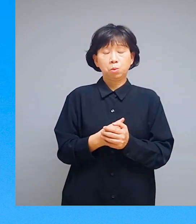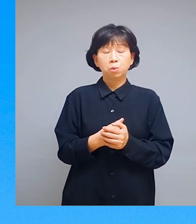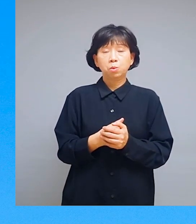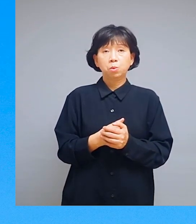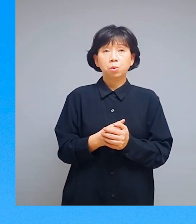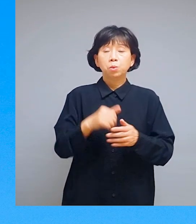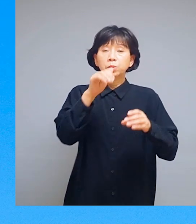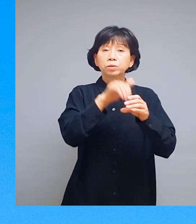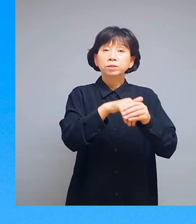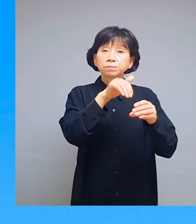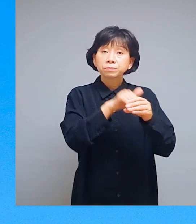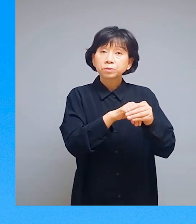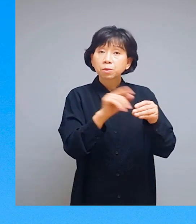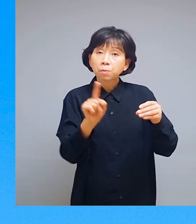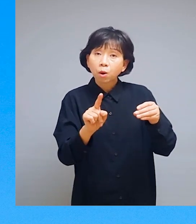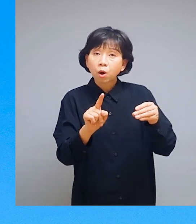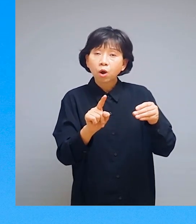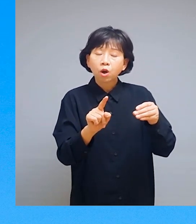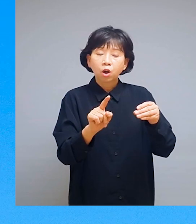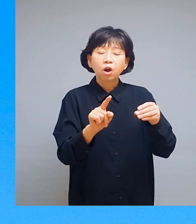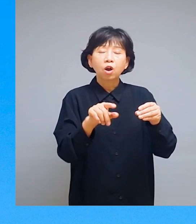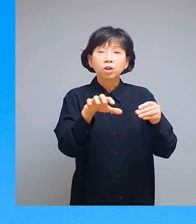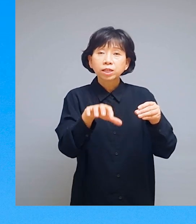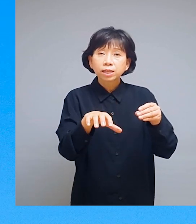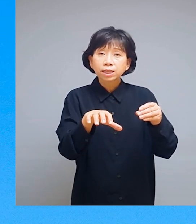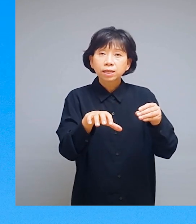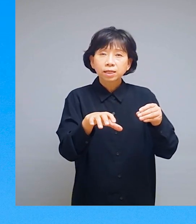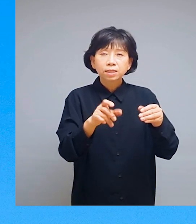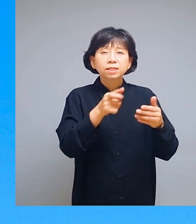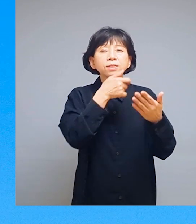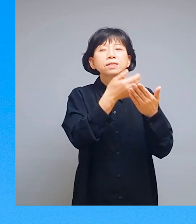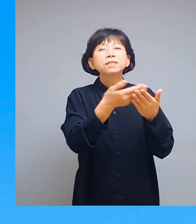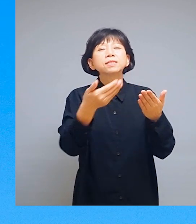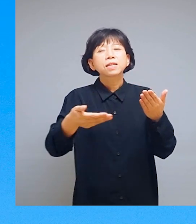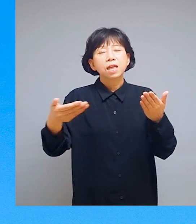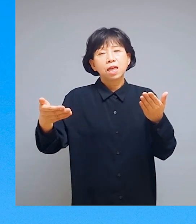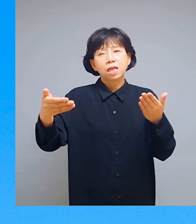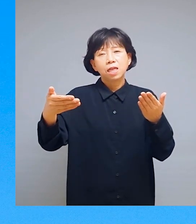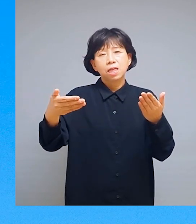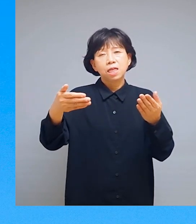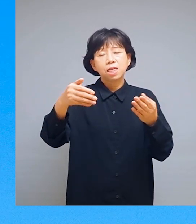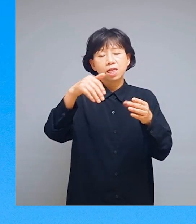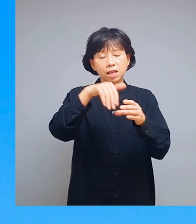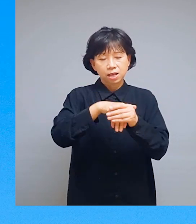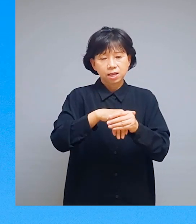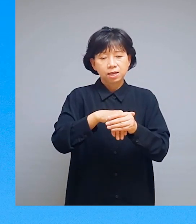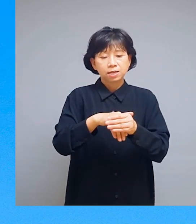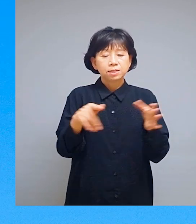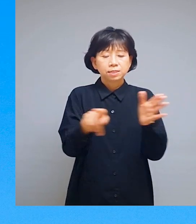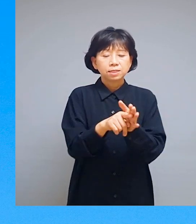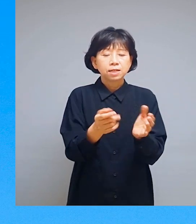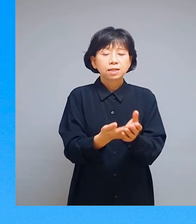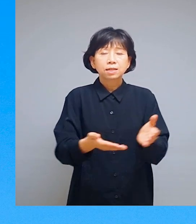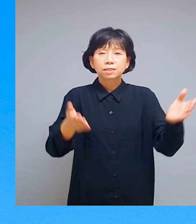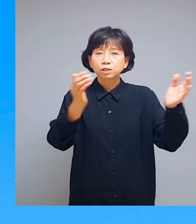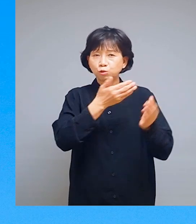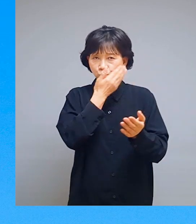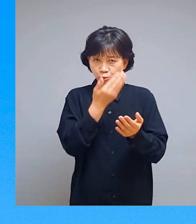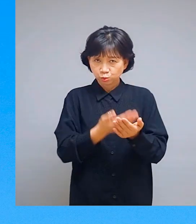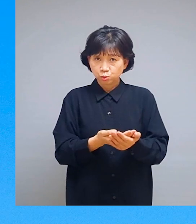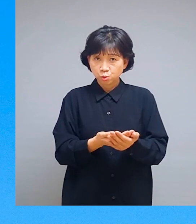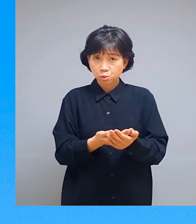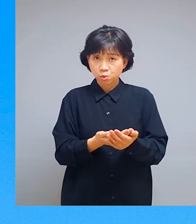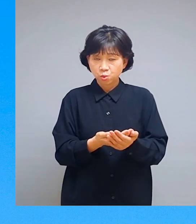있으면? 시냇가에 심겨져 있으면. 여러분, 신앙의 이 그릇이 중요한